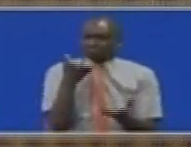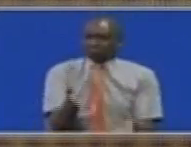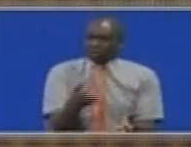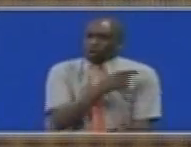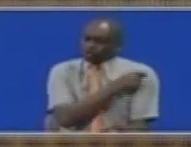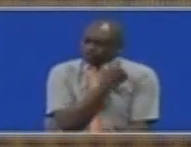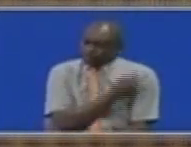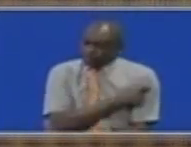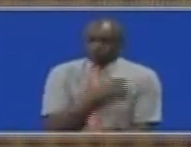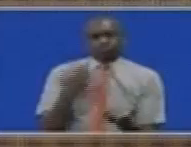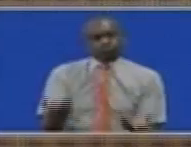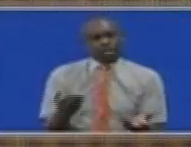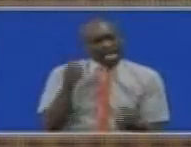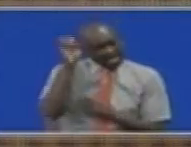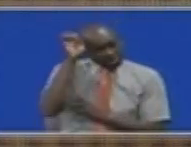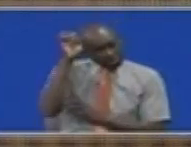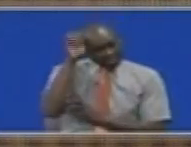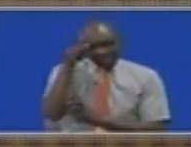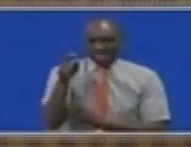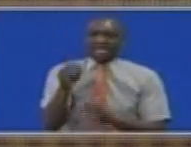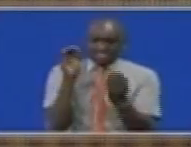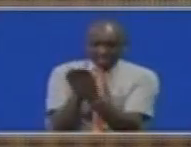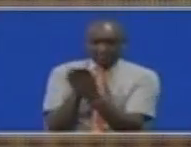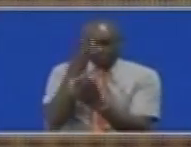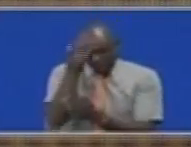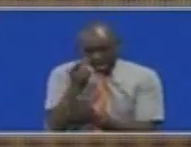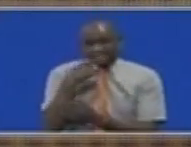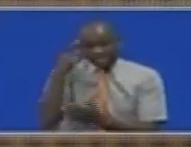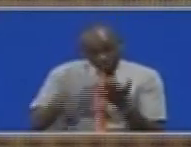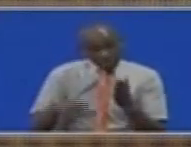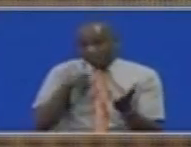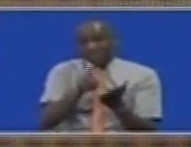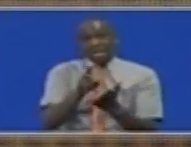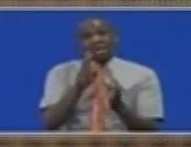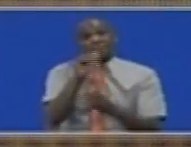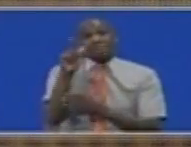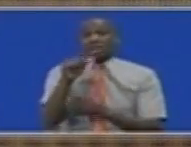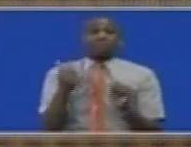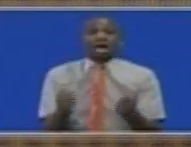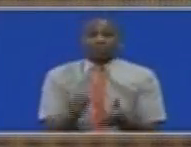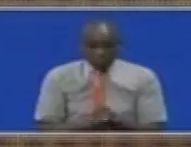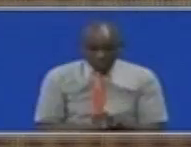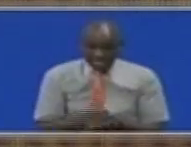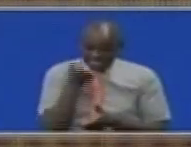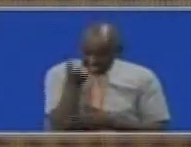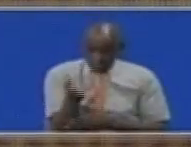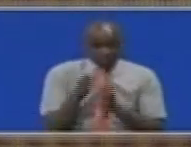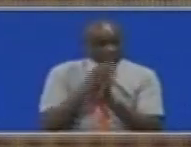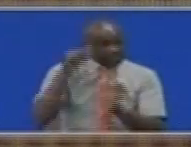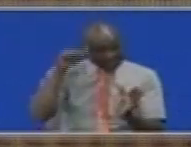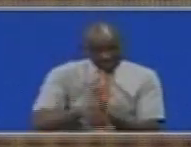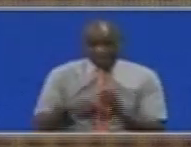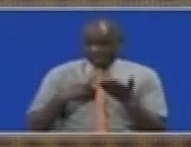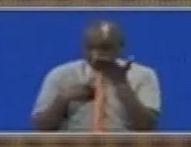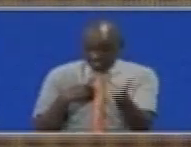ya rufaa ya Moi Referral Eldoret kwa sababu ya kudaiwa na taasisi hiyo kwa sababu ya matibabu yao. Shadrack Miti ana taarifa